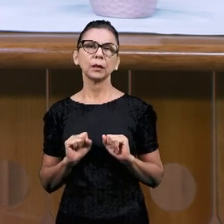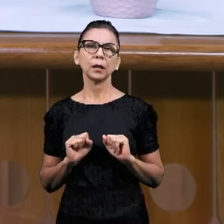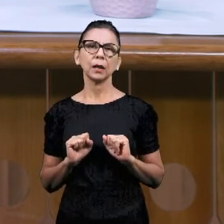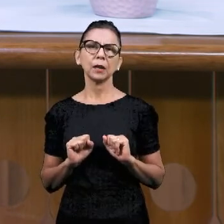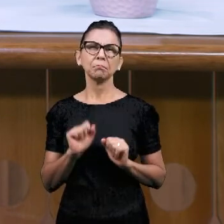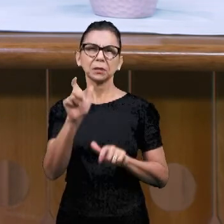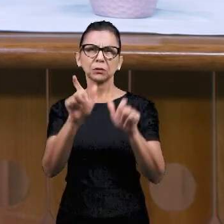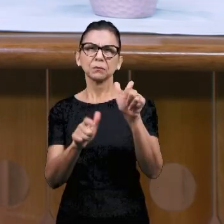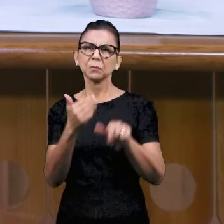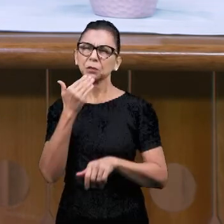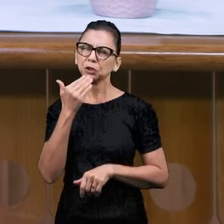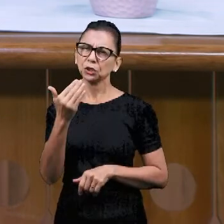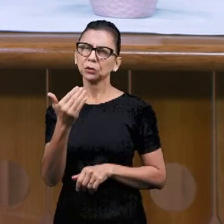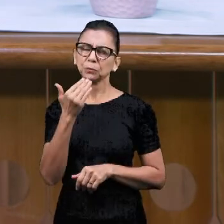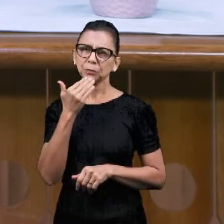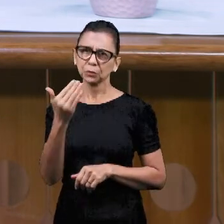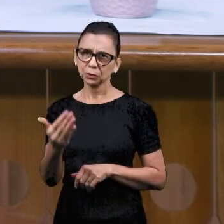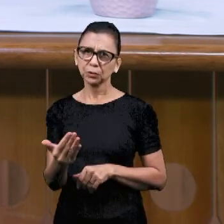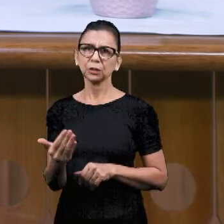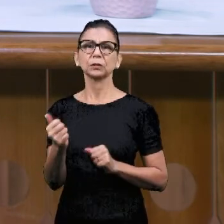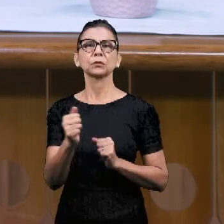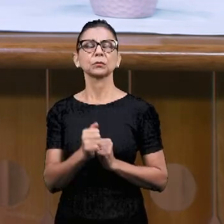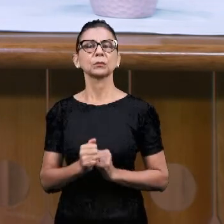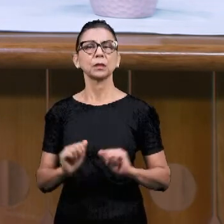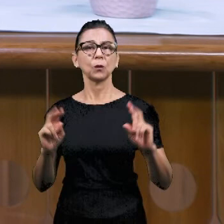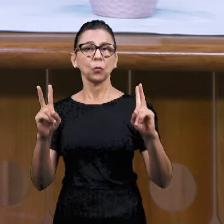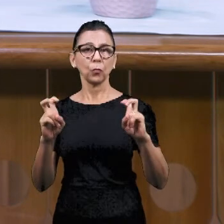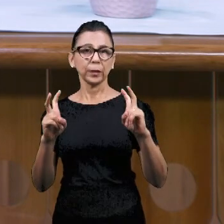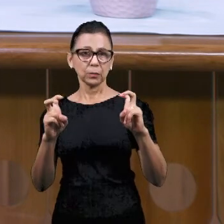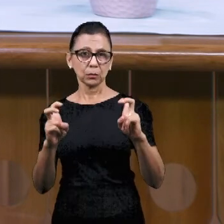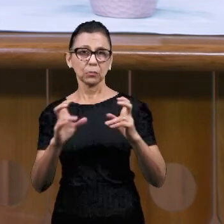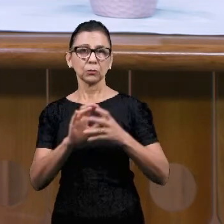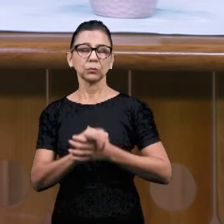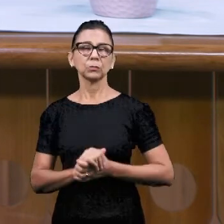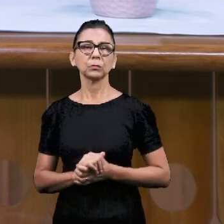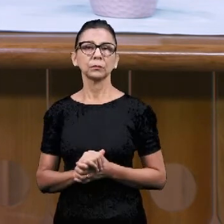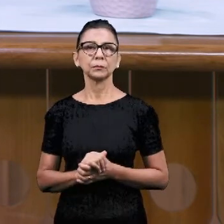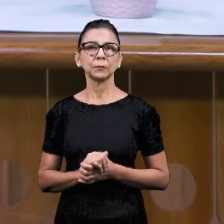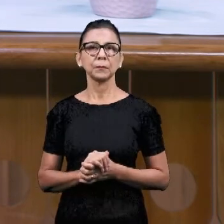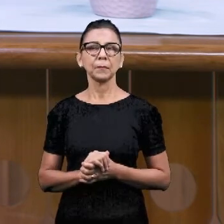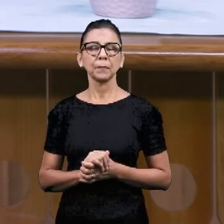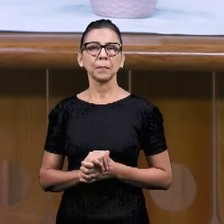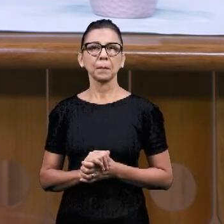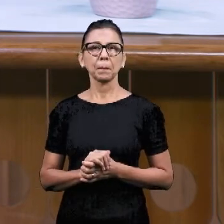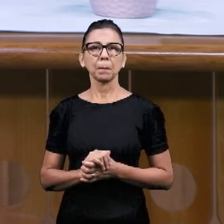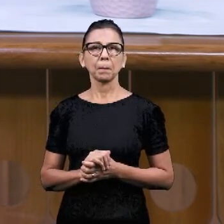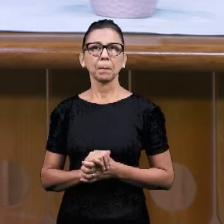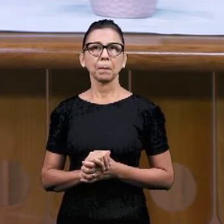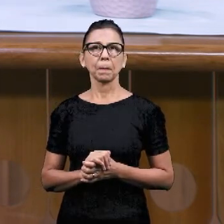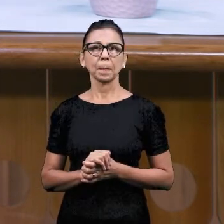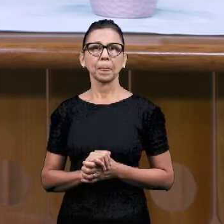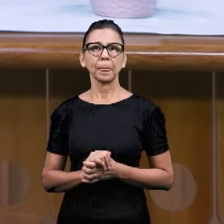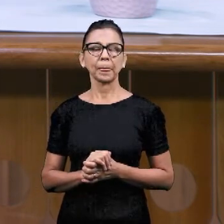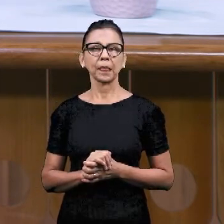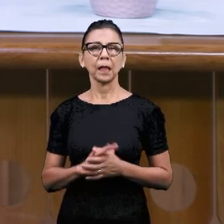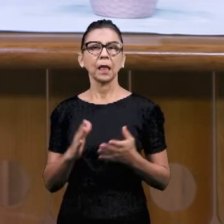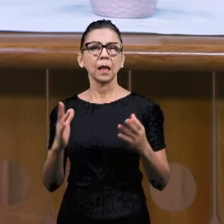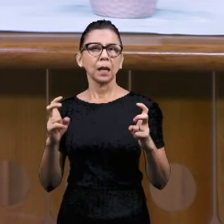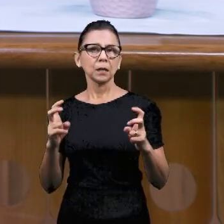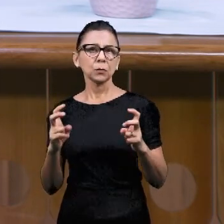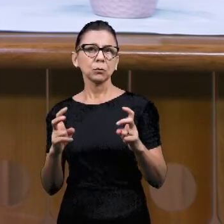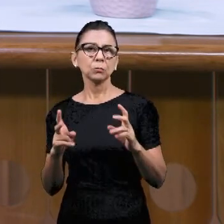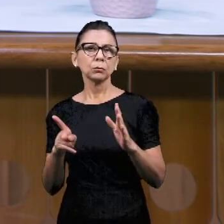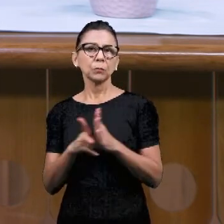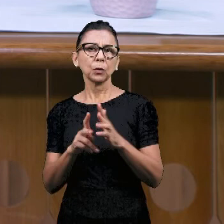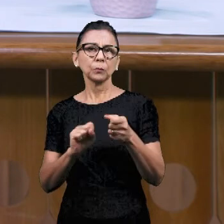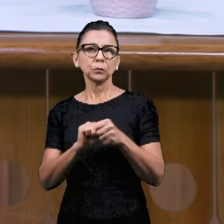qui répond à plusieurs demandes de, de rappel des sujets qui